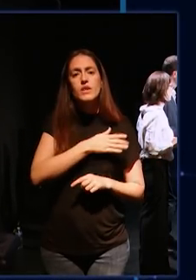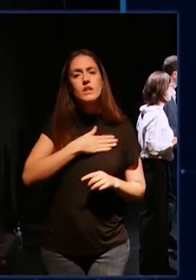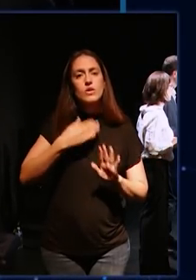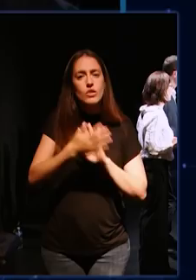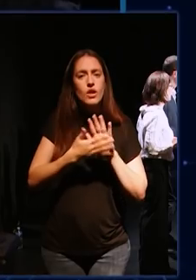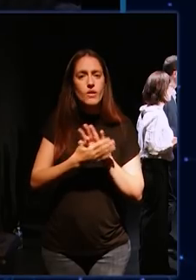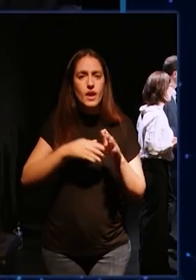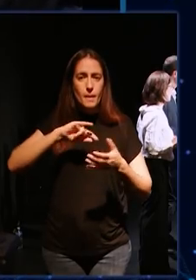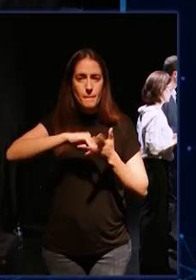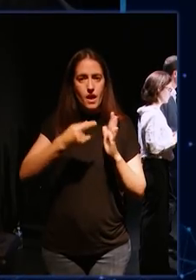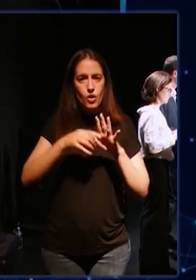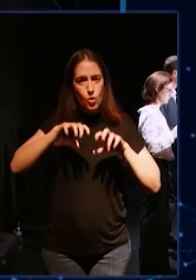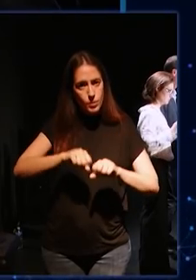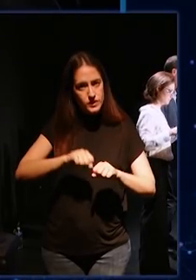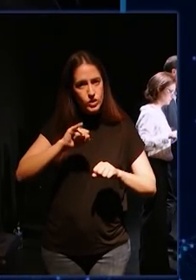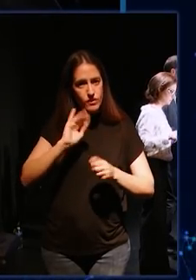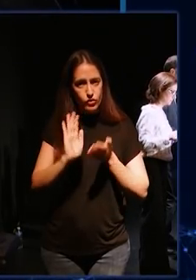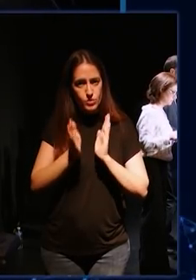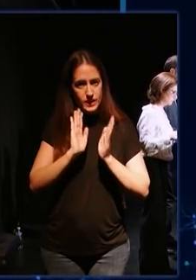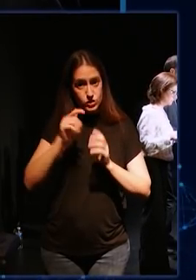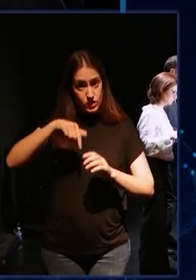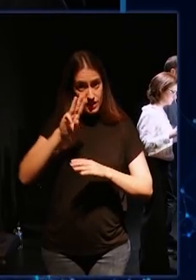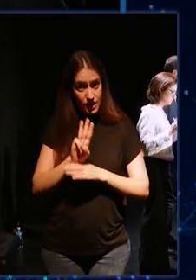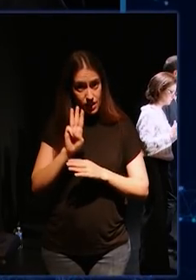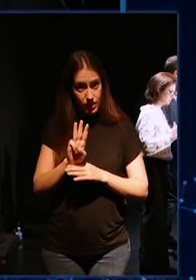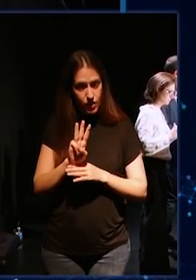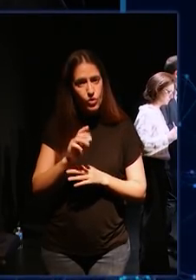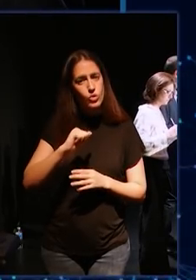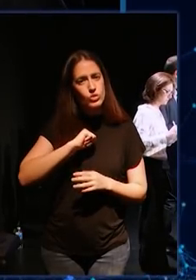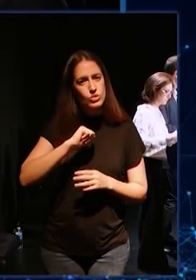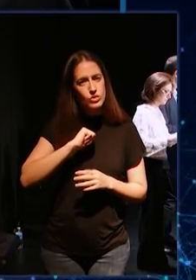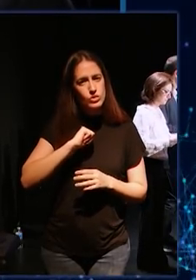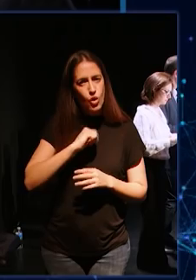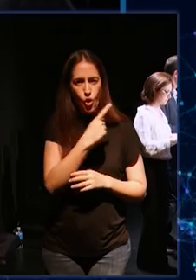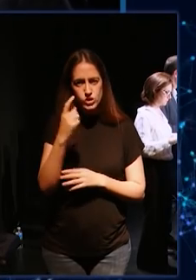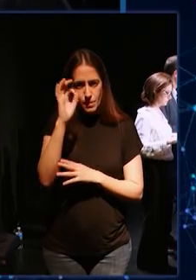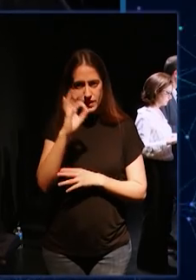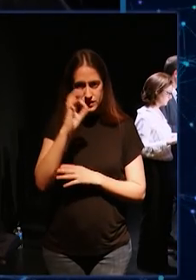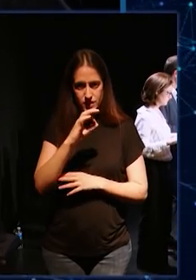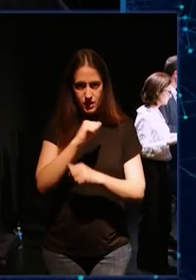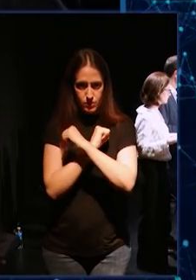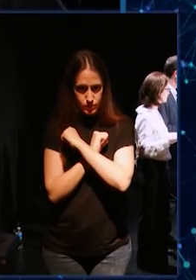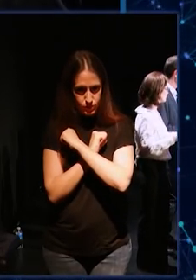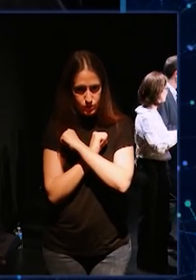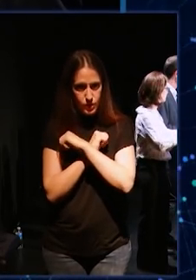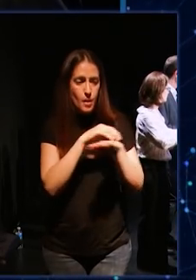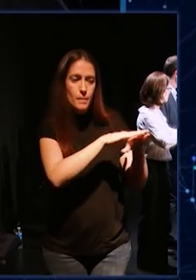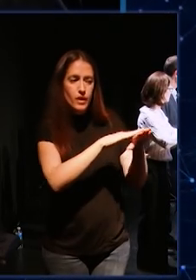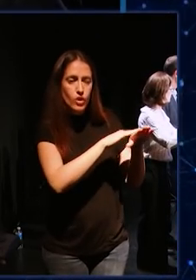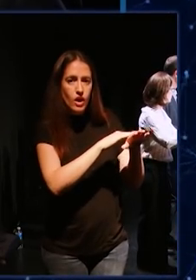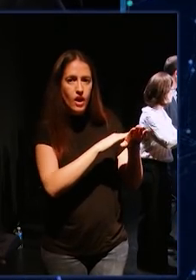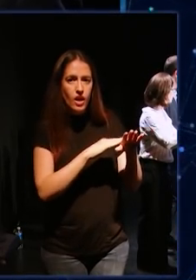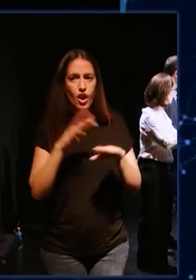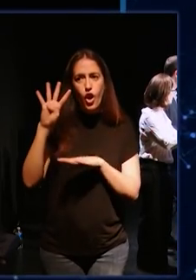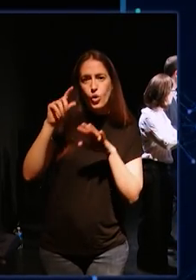d'ocupació i de formació. Cardedeu tenim un 11% de desocupats actualment. La nostra proposta per combatre... 9,83.